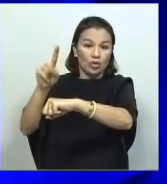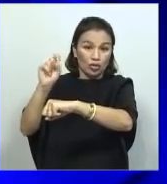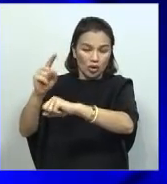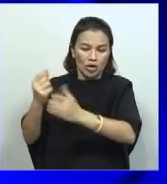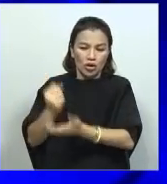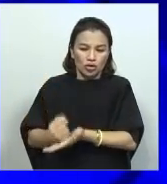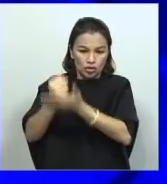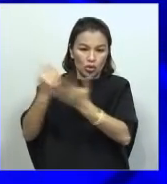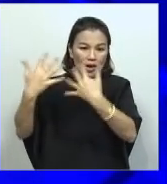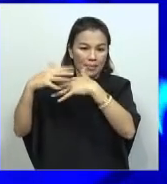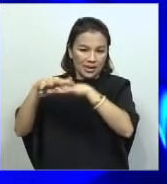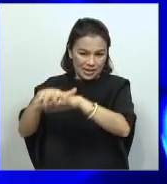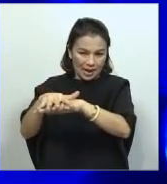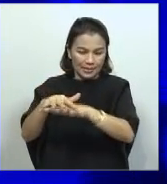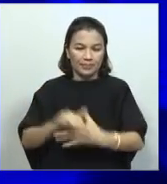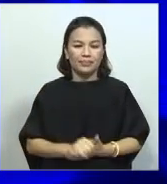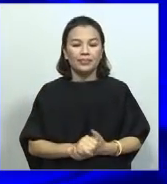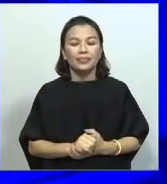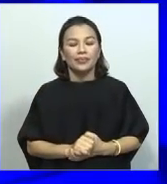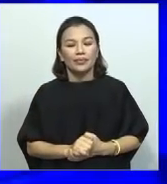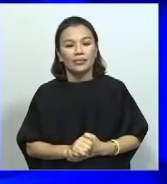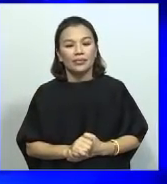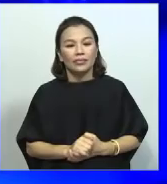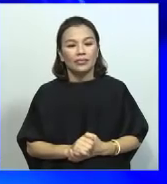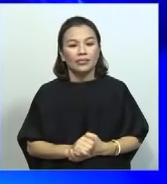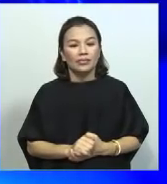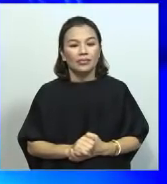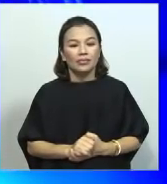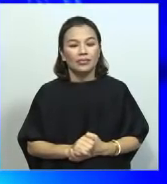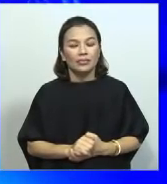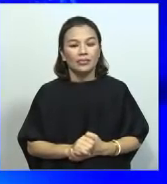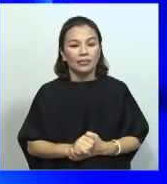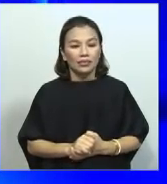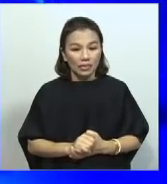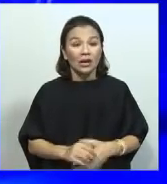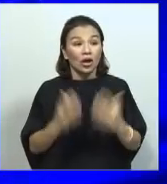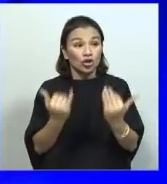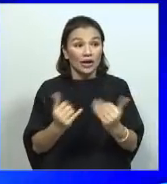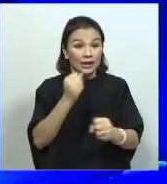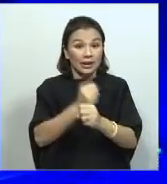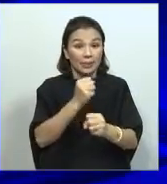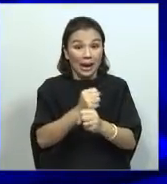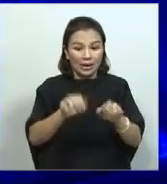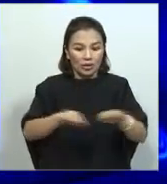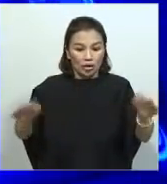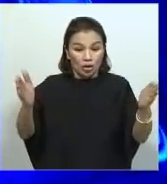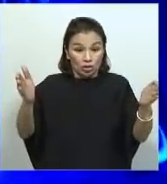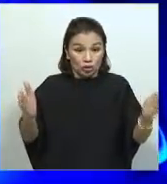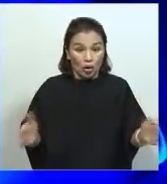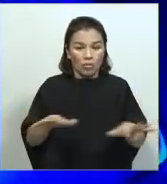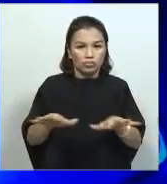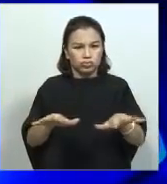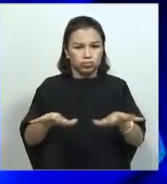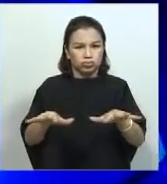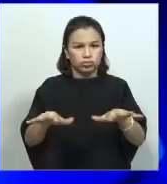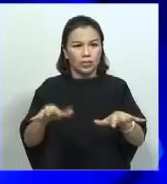ที่จะมีการประสานขอรับความช่วยเหลือต่อไปครับค่ะในทวตเตอร์เนี่ยบางคนบอกว่านั่งทำงานอยู่อเหมือนโต๊ะทำงานมันสั่นๆ